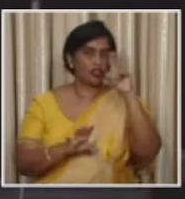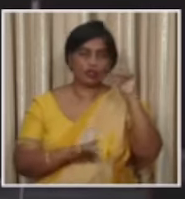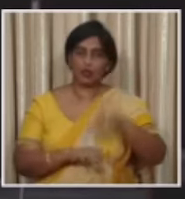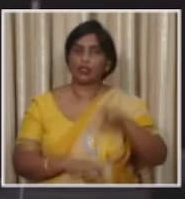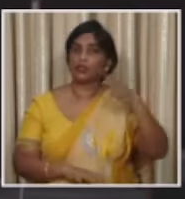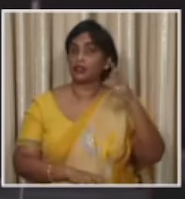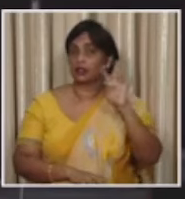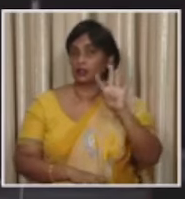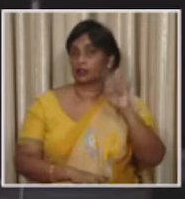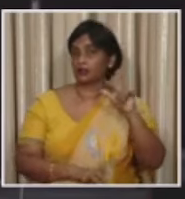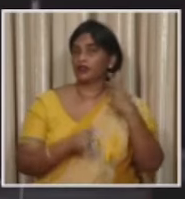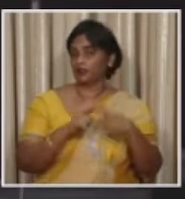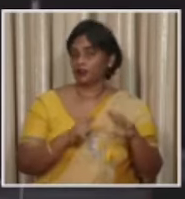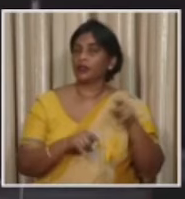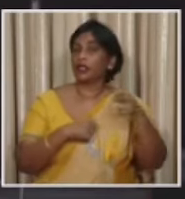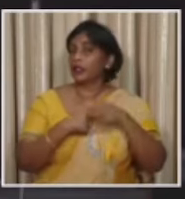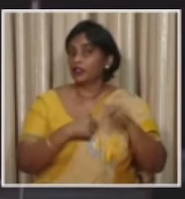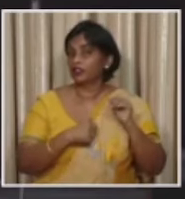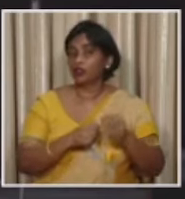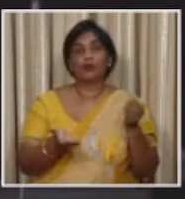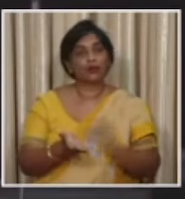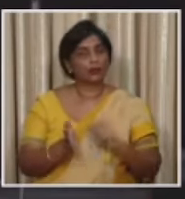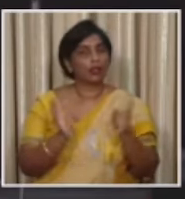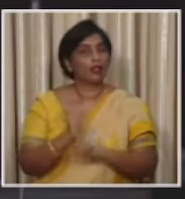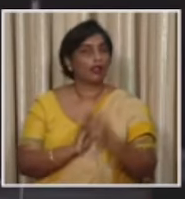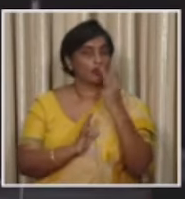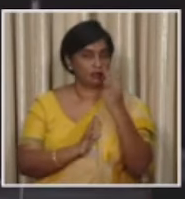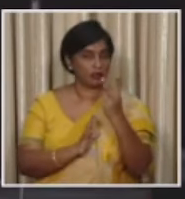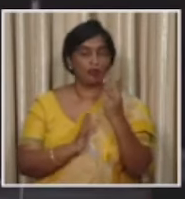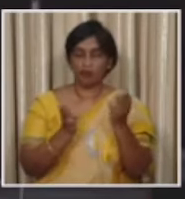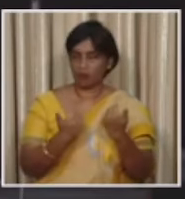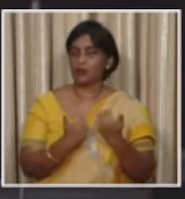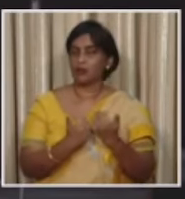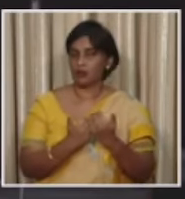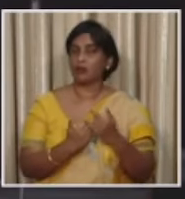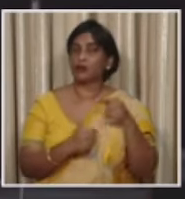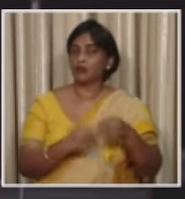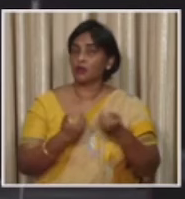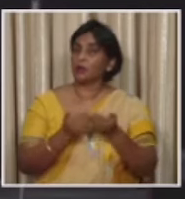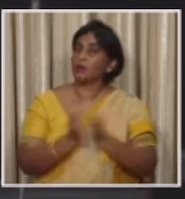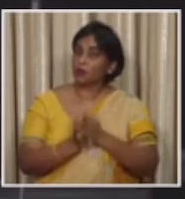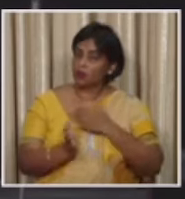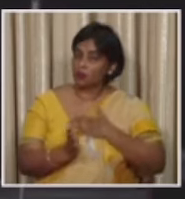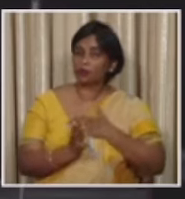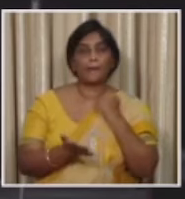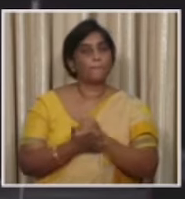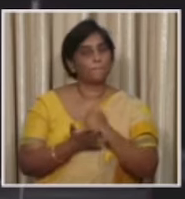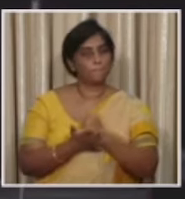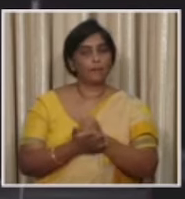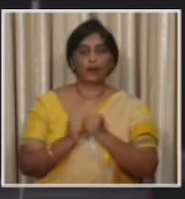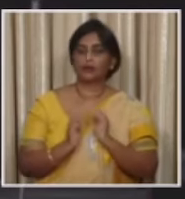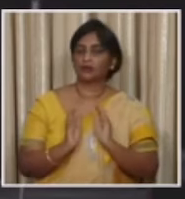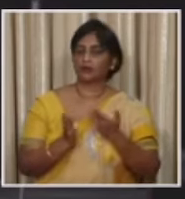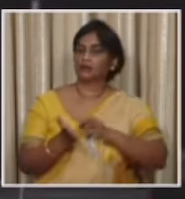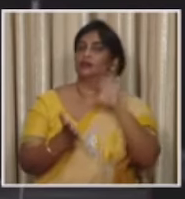16,12,247කට පමණ. ඒකට හේතුව තවත් ලක්ෂ 2කට ආසන්න ප්‍රමාණයක් තමන්ගේ බැංකු ගිණුම ආරම්භ